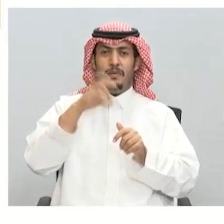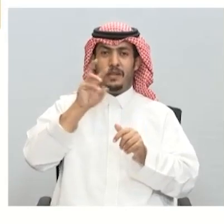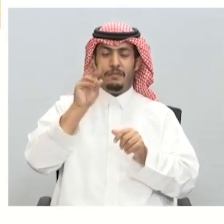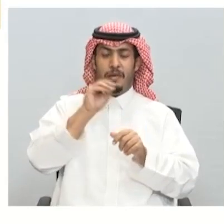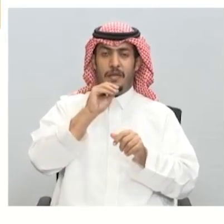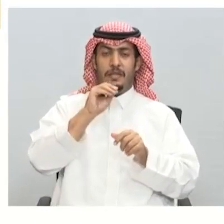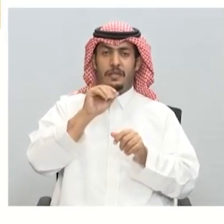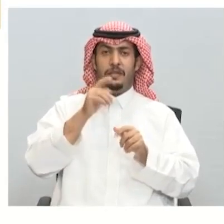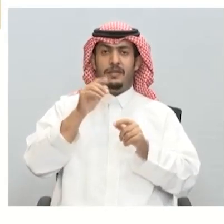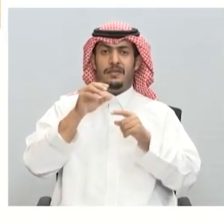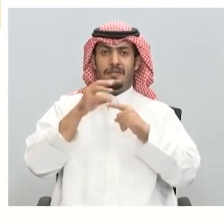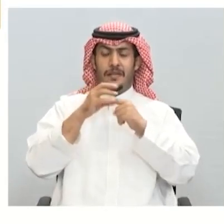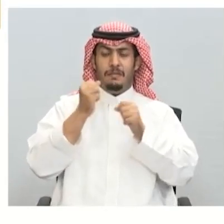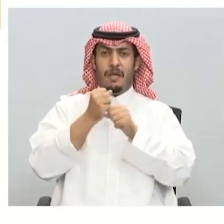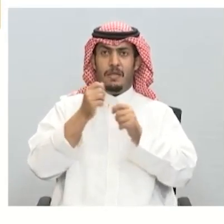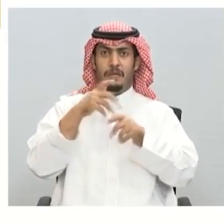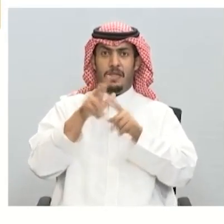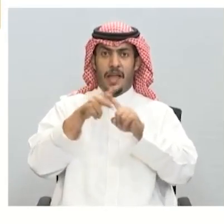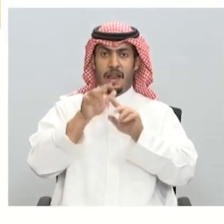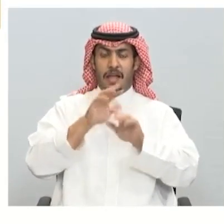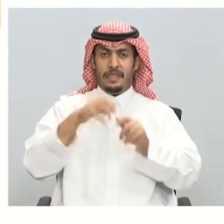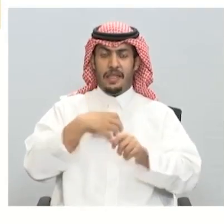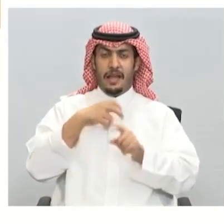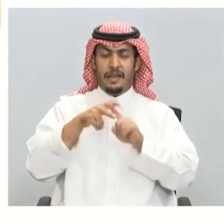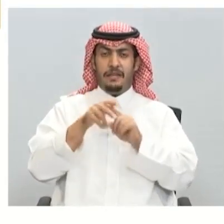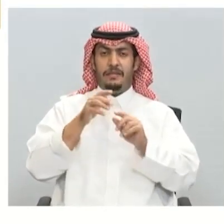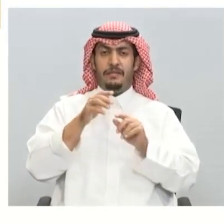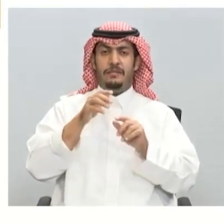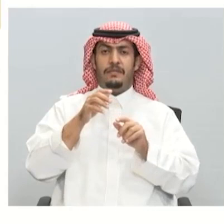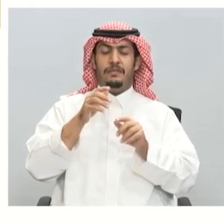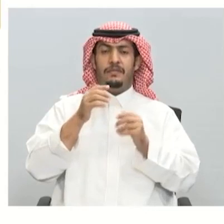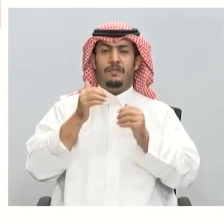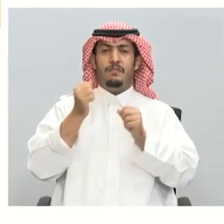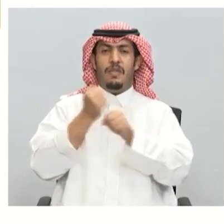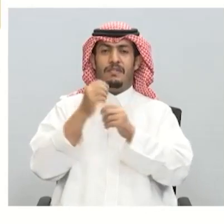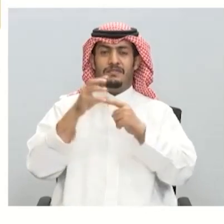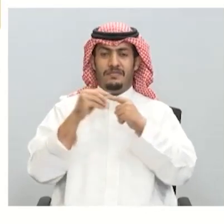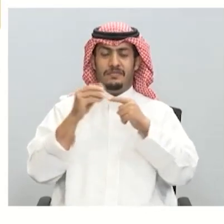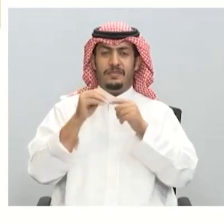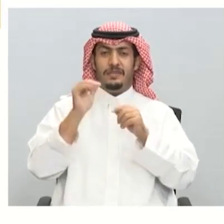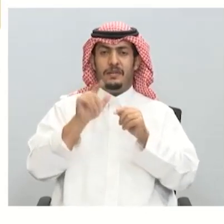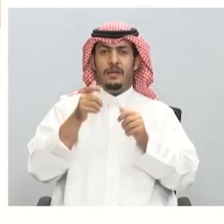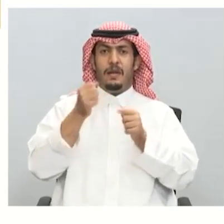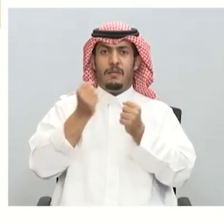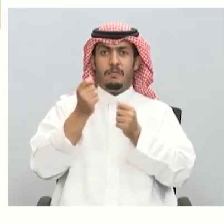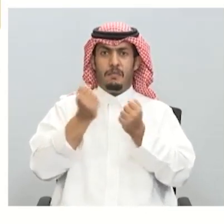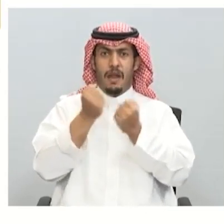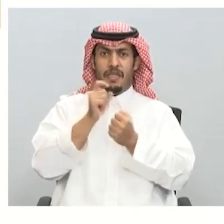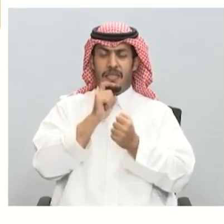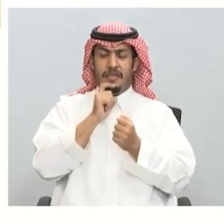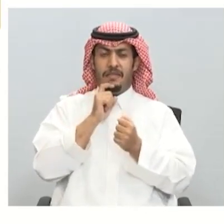قد يكون بسبب اعتماد على التقنيه وبالتالي تقلص الموظفين ستقلص الموظفين ذوي المهارات الاقل